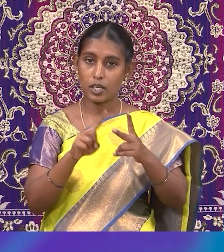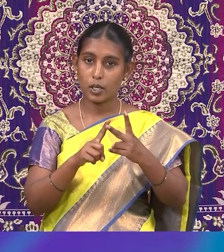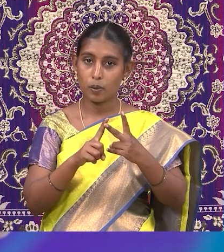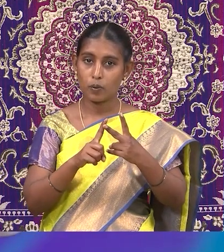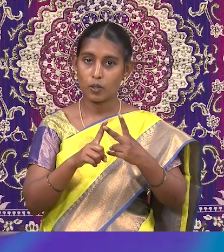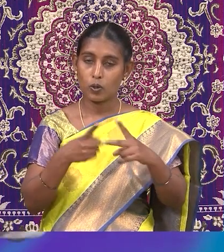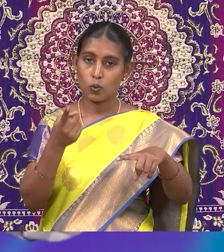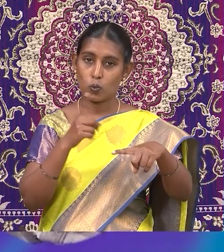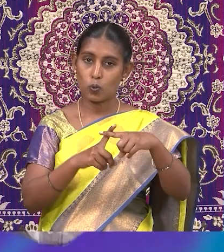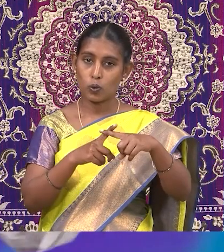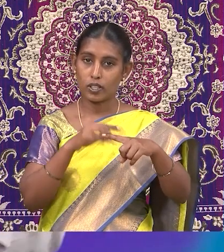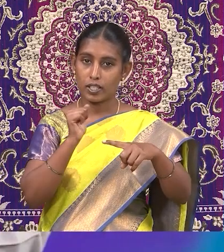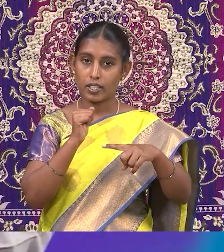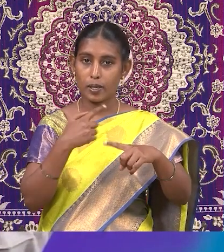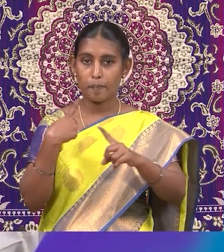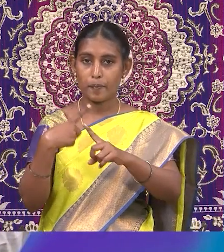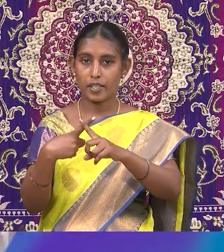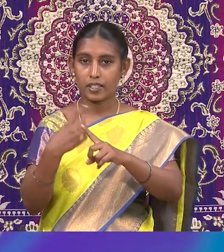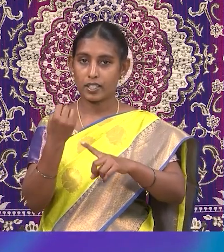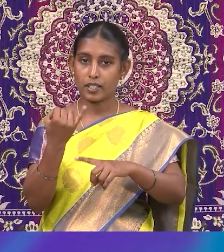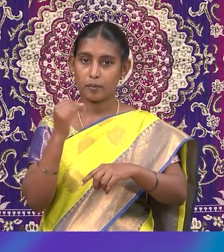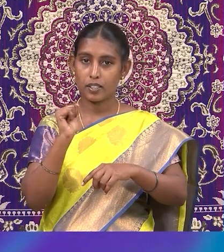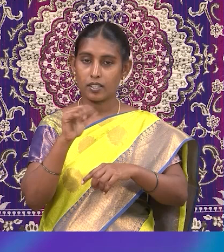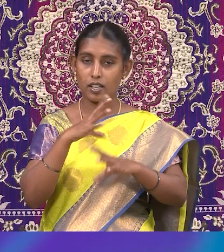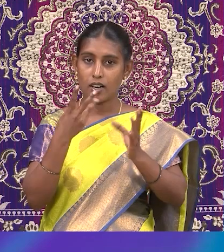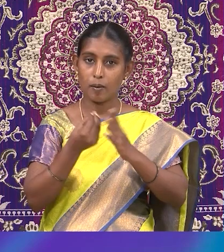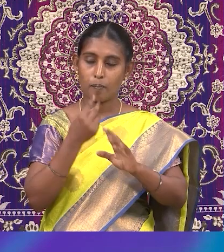கூடுதல் பலன் என்ன, பெருக்கற் பலன் என்ன என்று பார்த்தோம்.